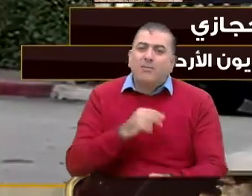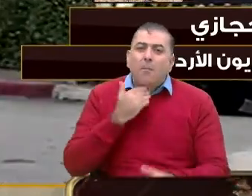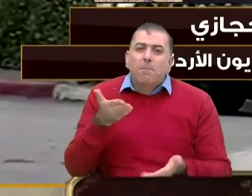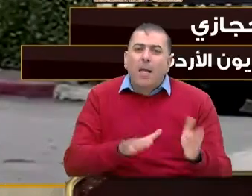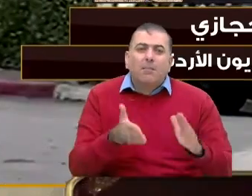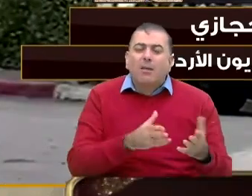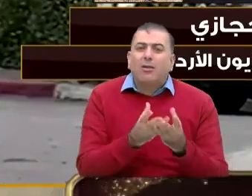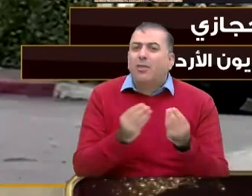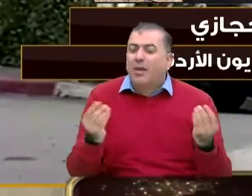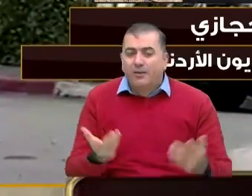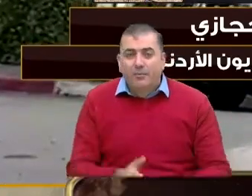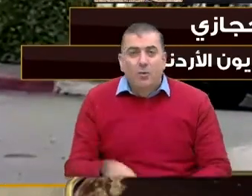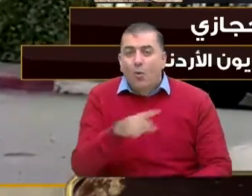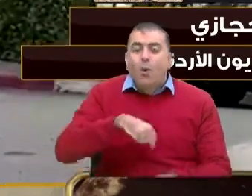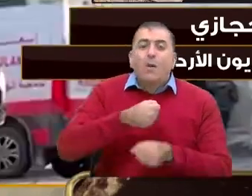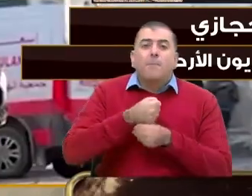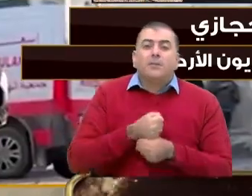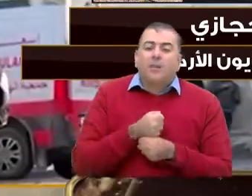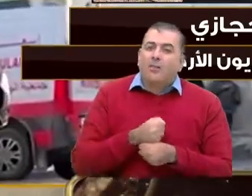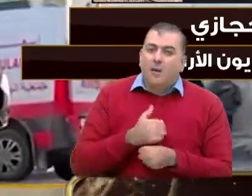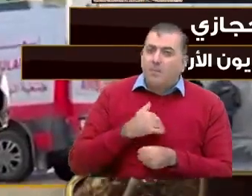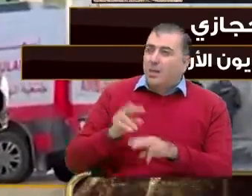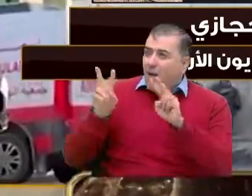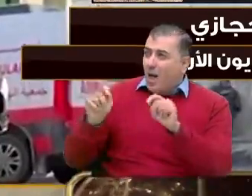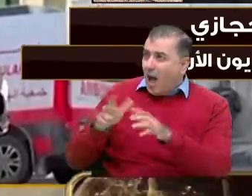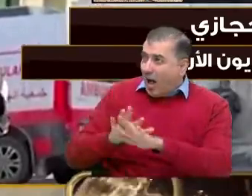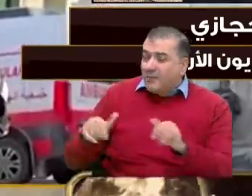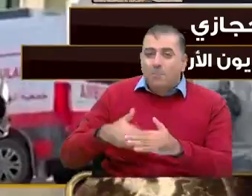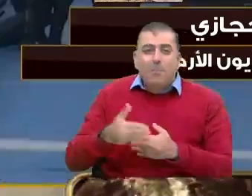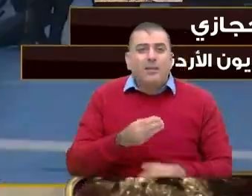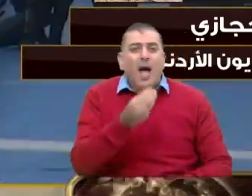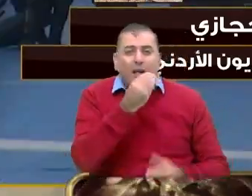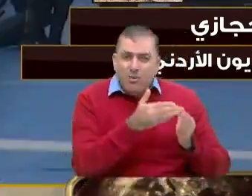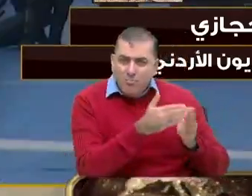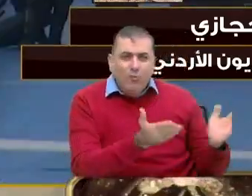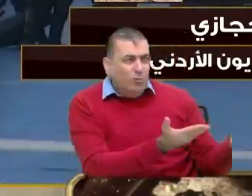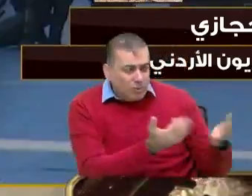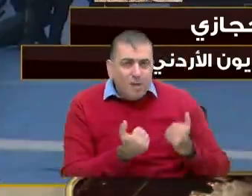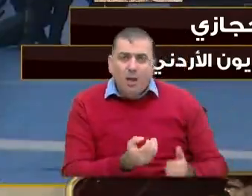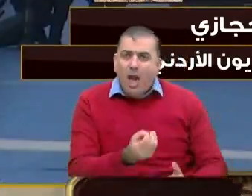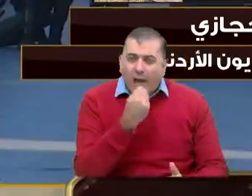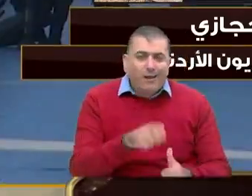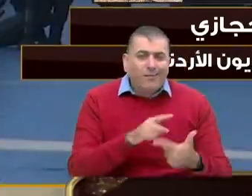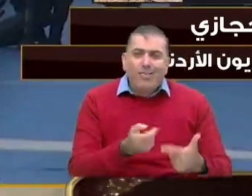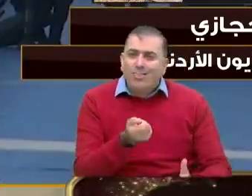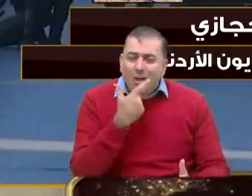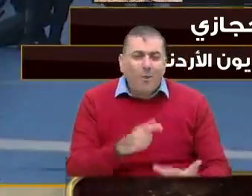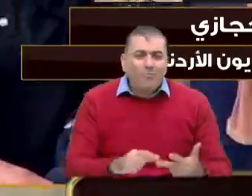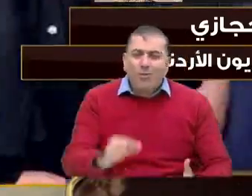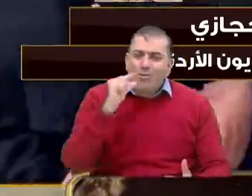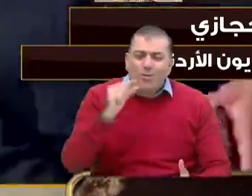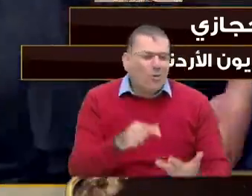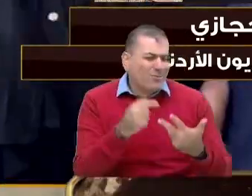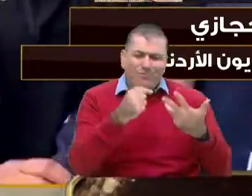أيضا هم ينتظرون أيضا دخول المساعدات الإنسانية والغذائية والوقود في